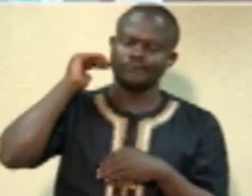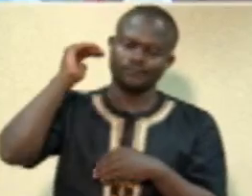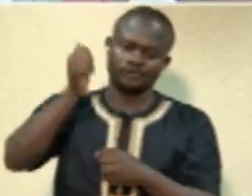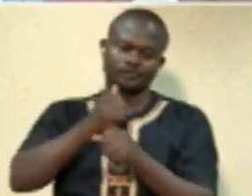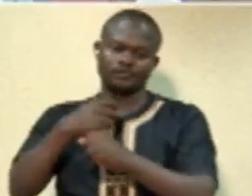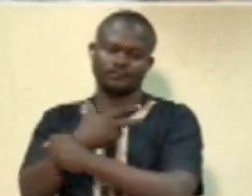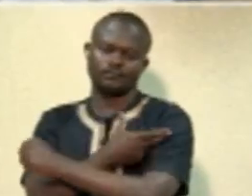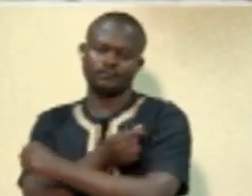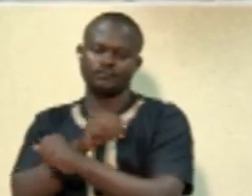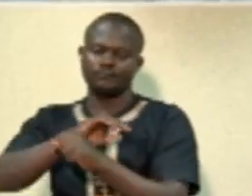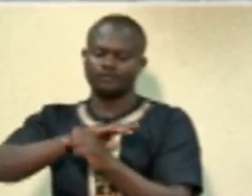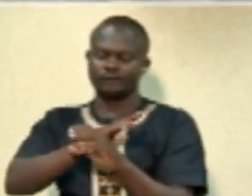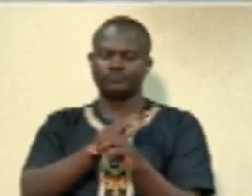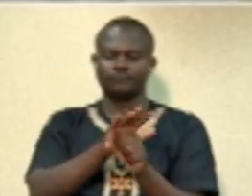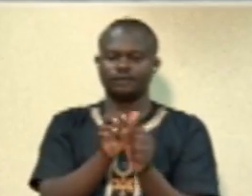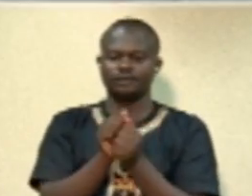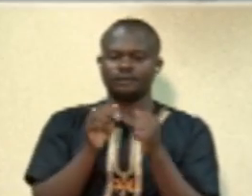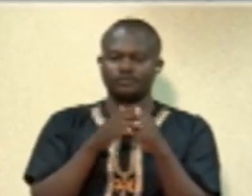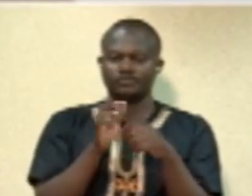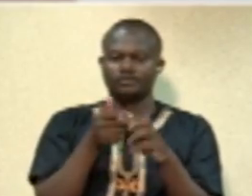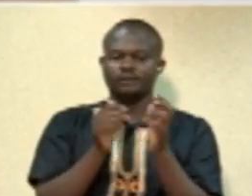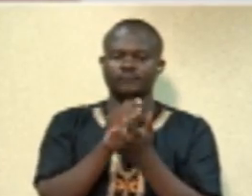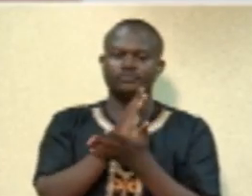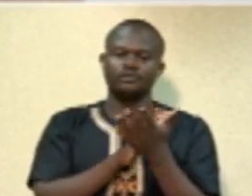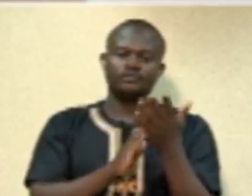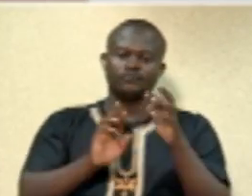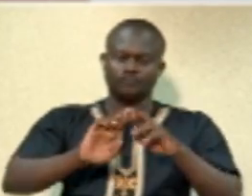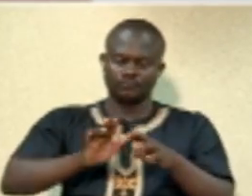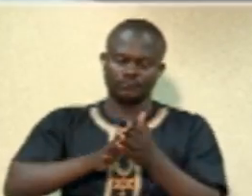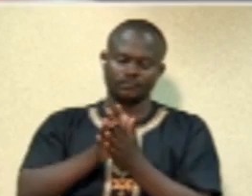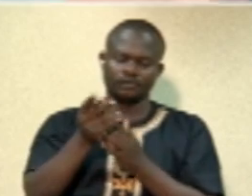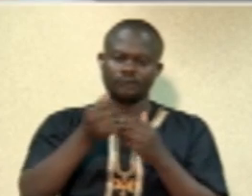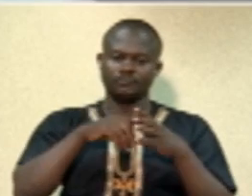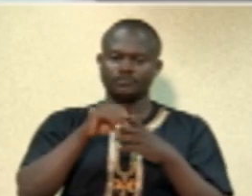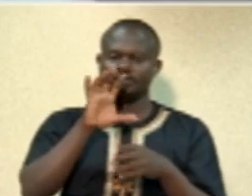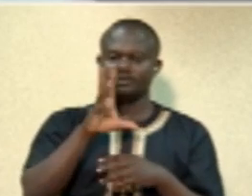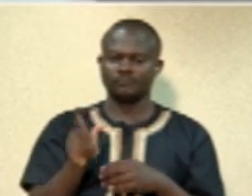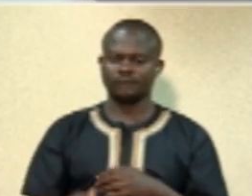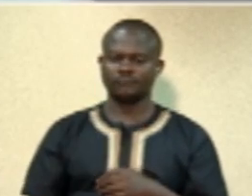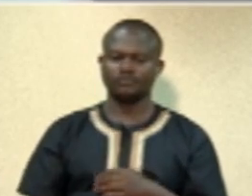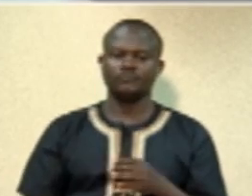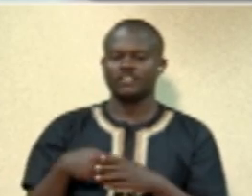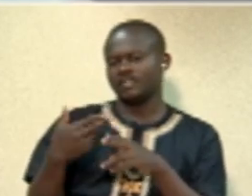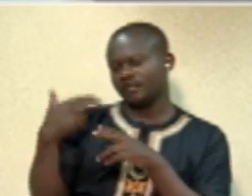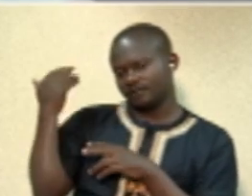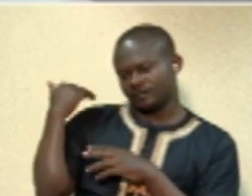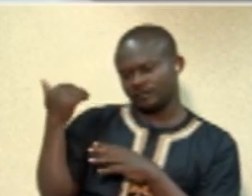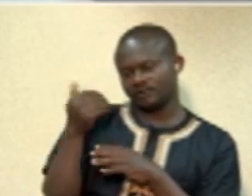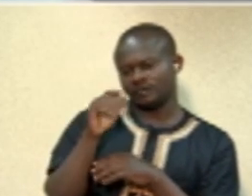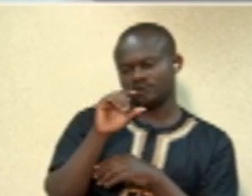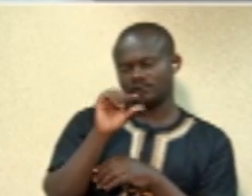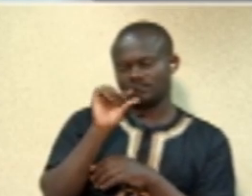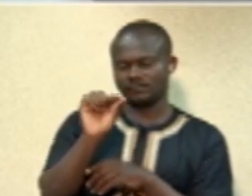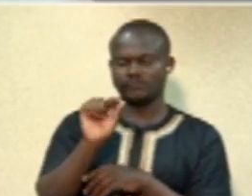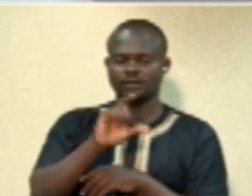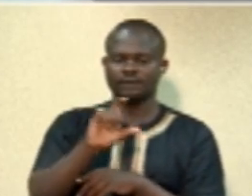za COVID-19 ndetse rumwe muri zo rukaba rwiteguye gushora imari muri Afurika. In the past few weeks